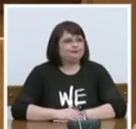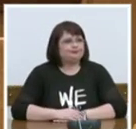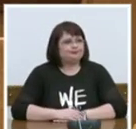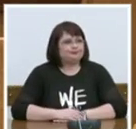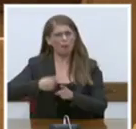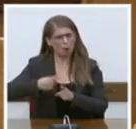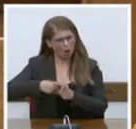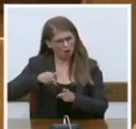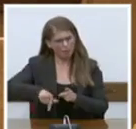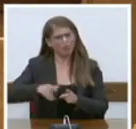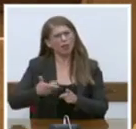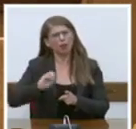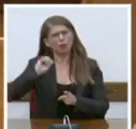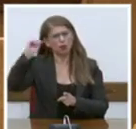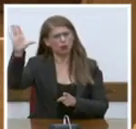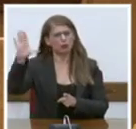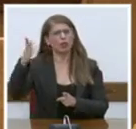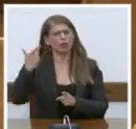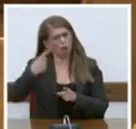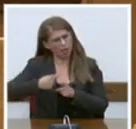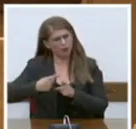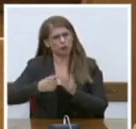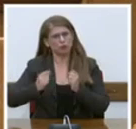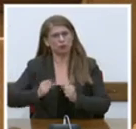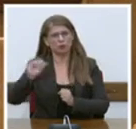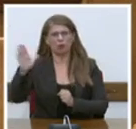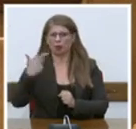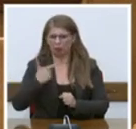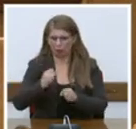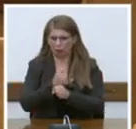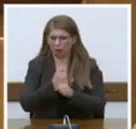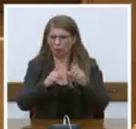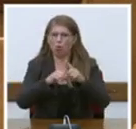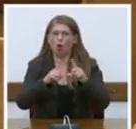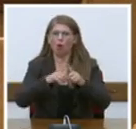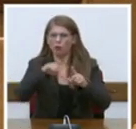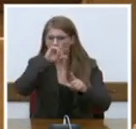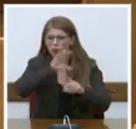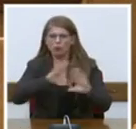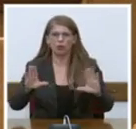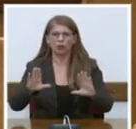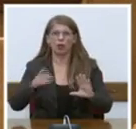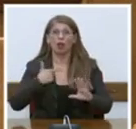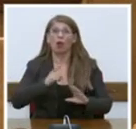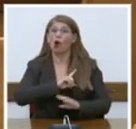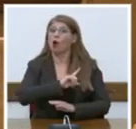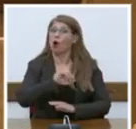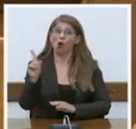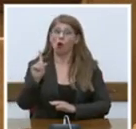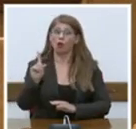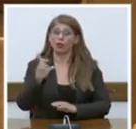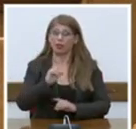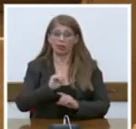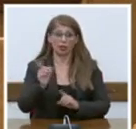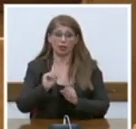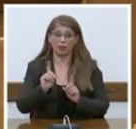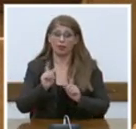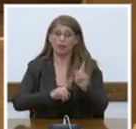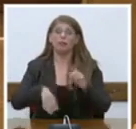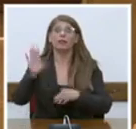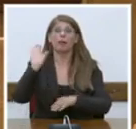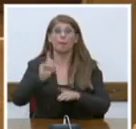από τον απόδημο ελληνισμό. Δεν είμαστε δογματικοί με την ίδρυση μη κρατικών ΑΕΗ, υπό την προϋπόθεση ότι